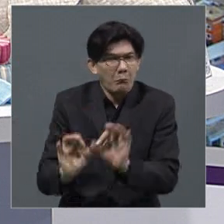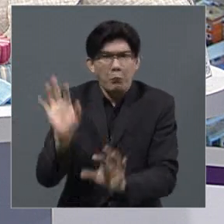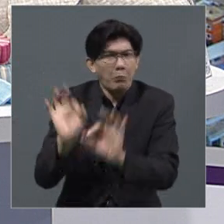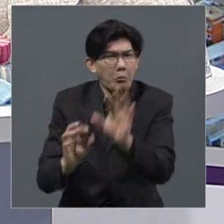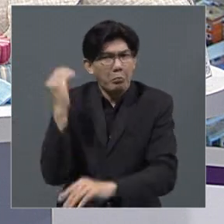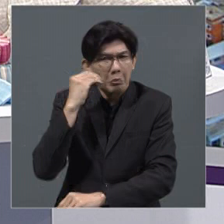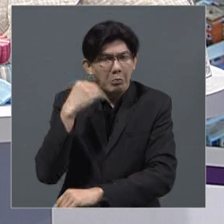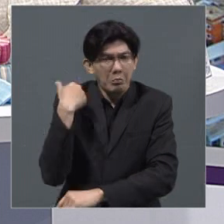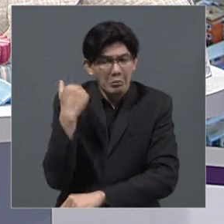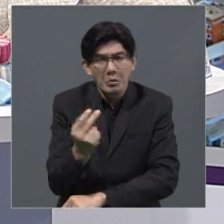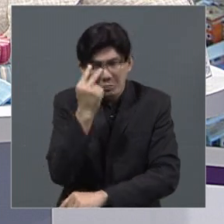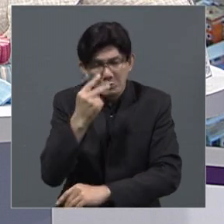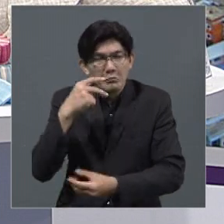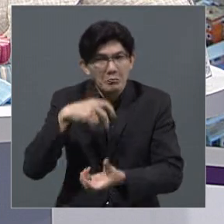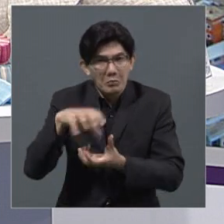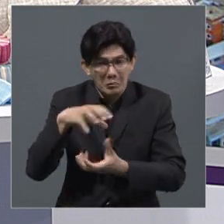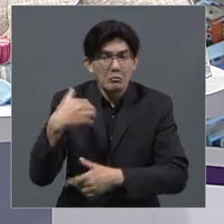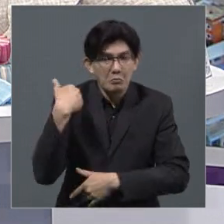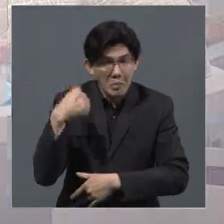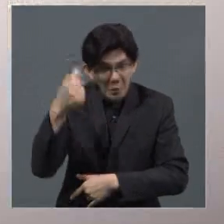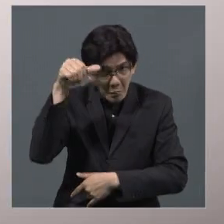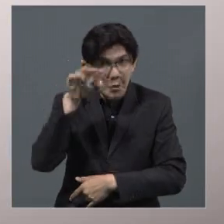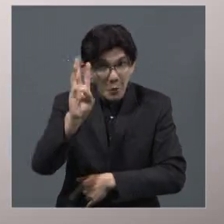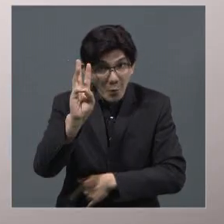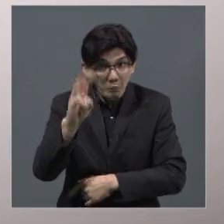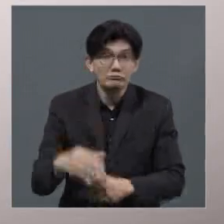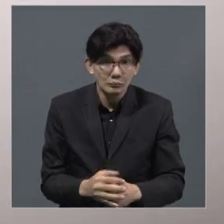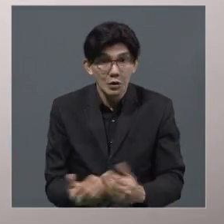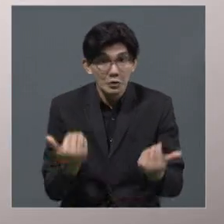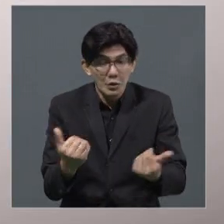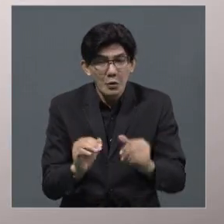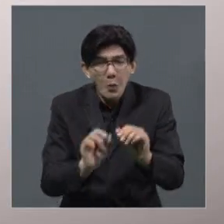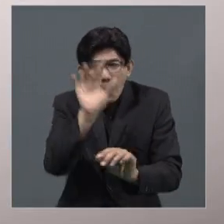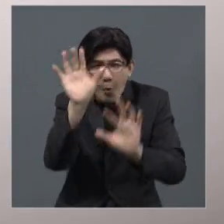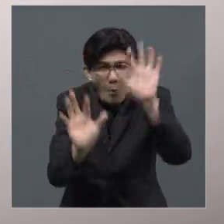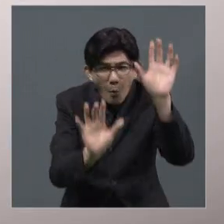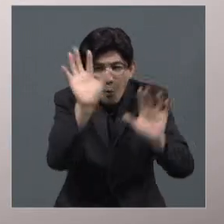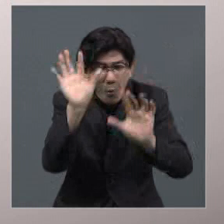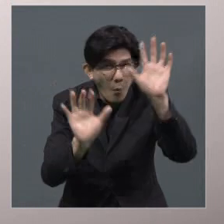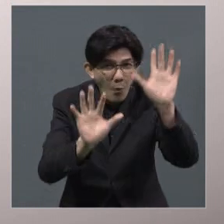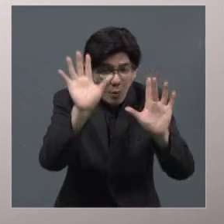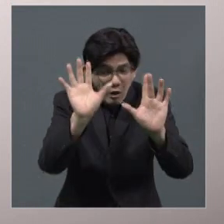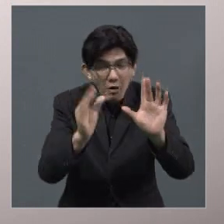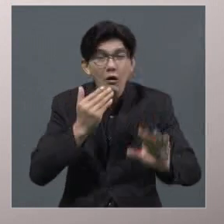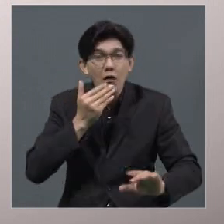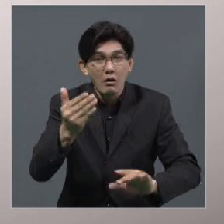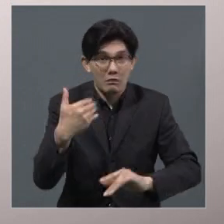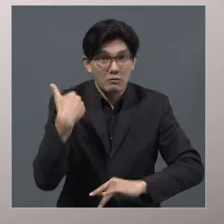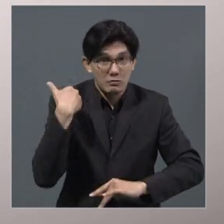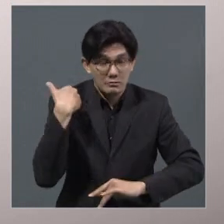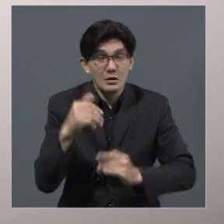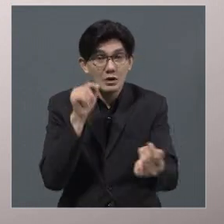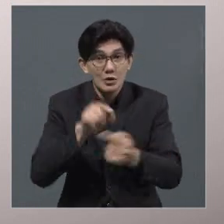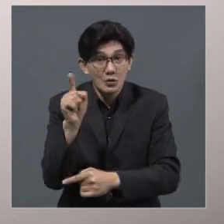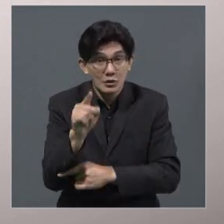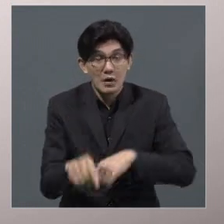ลอดเวลาเดี๋ยวไปดูความคืบหน้าเรื่องนี้กันหน่อยนะเข้าสู่วันที่6แล้วนะครับยังพบมีกลุ่มควันไฟนะฮะพวยพุ่งปะทุอยู่ตลอดเวลาโดยเฉพาะบริเว